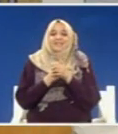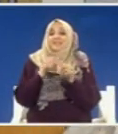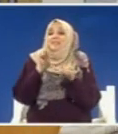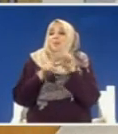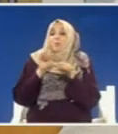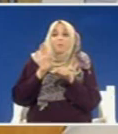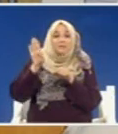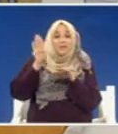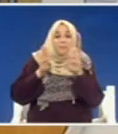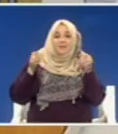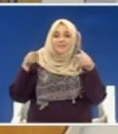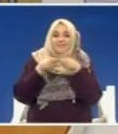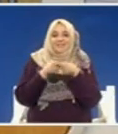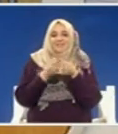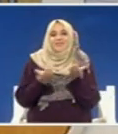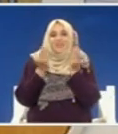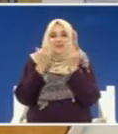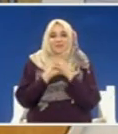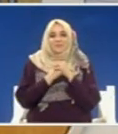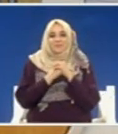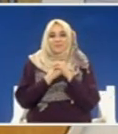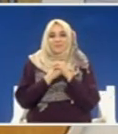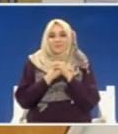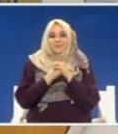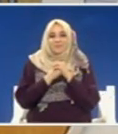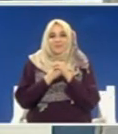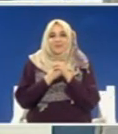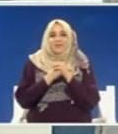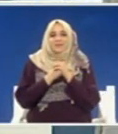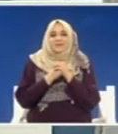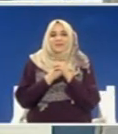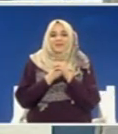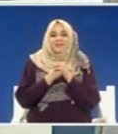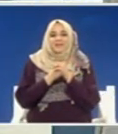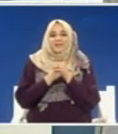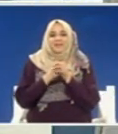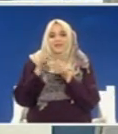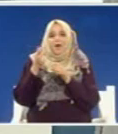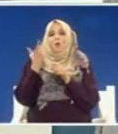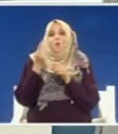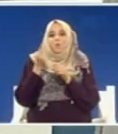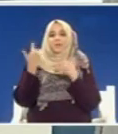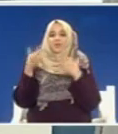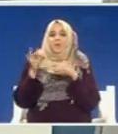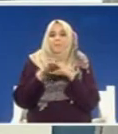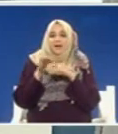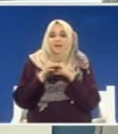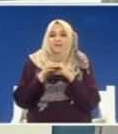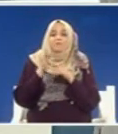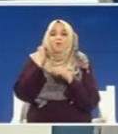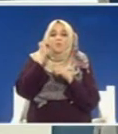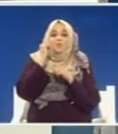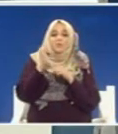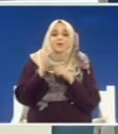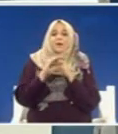الجامعة وليست المفرقة. أخونا حميد تحدث على تأخر الإنجاب، طيب زوج وزوجة هذا راهم في دارهم ولكن ما